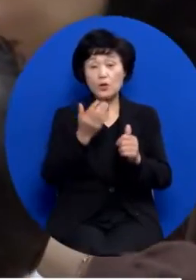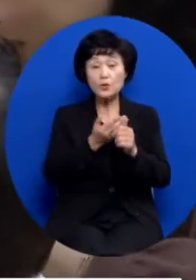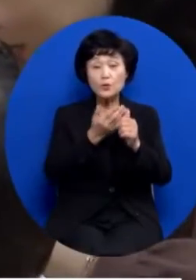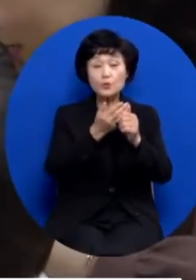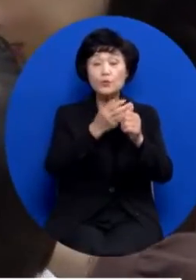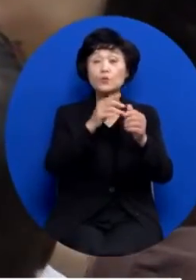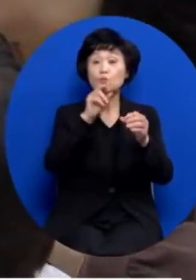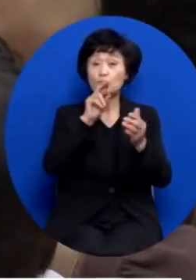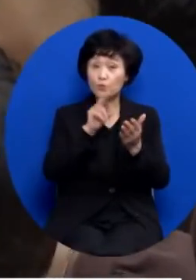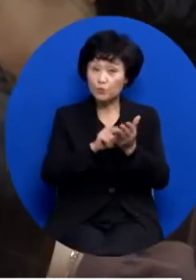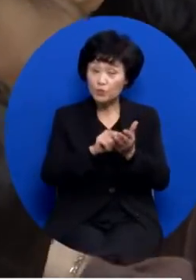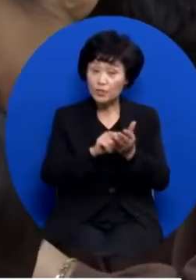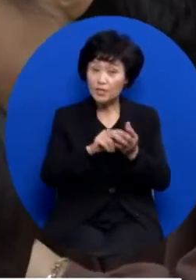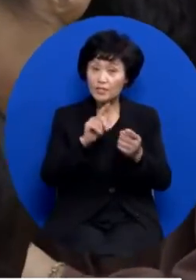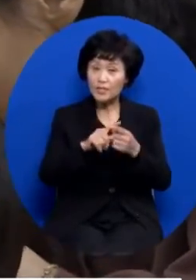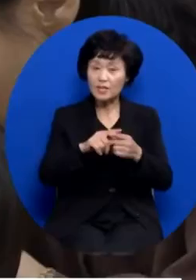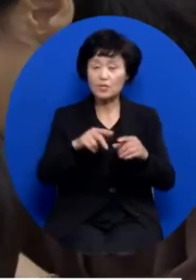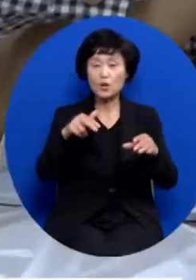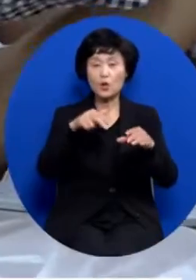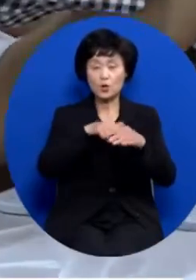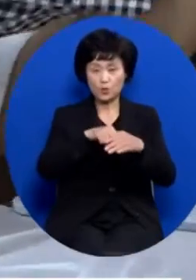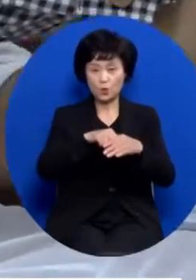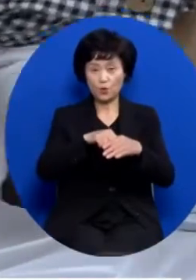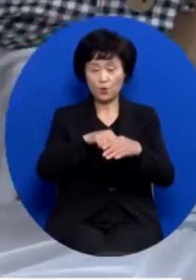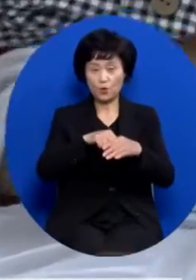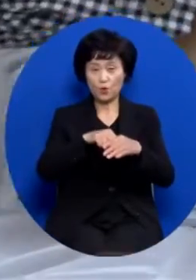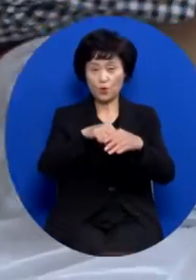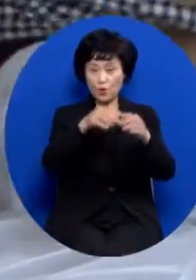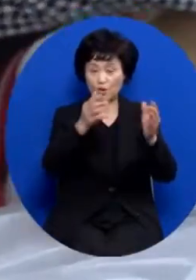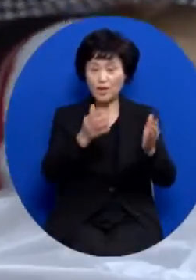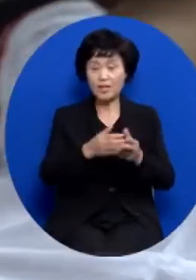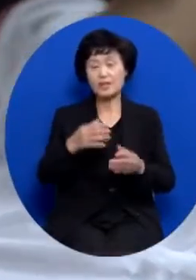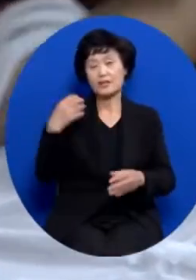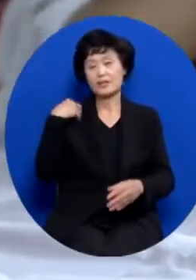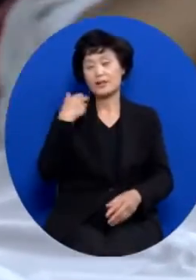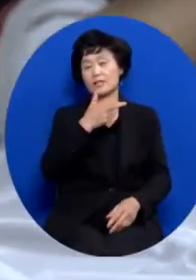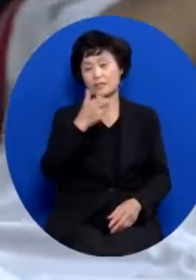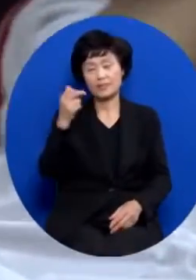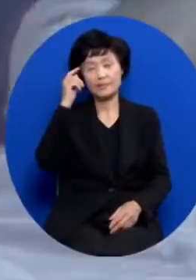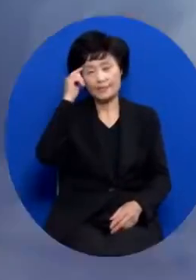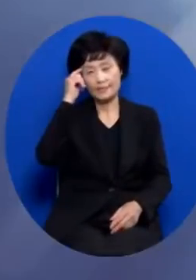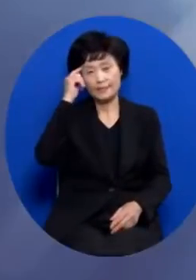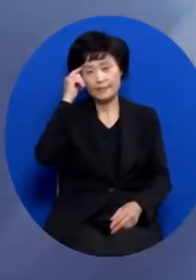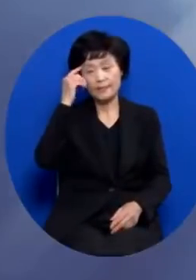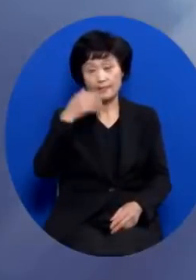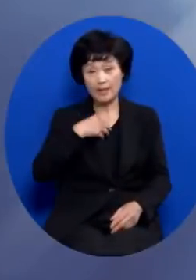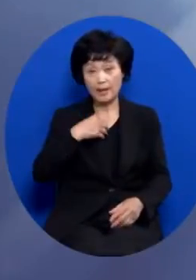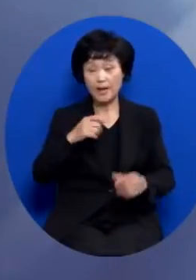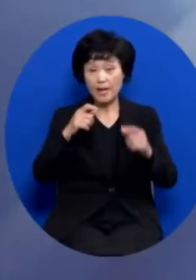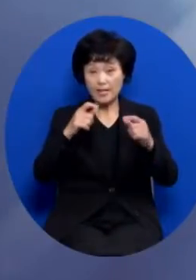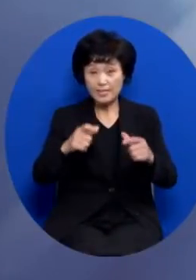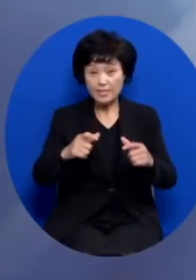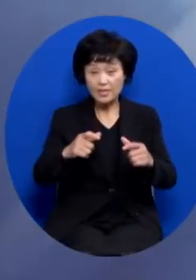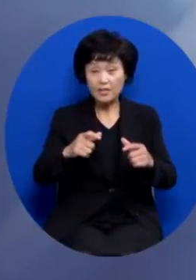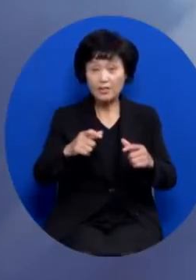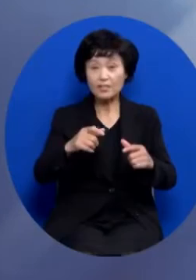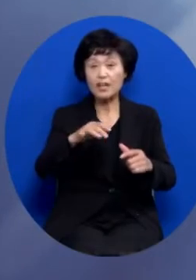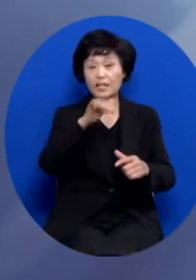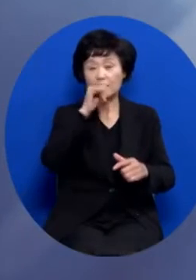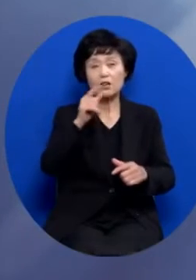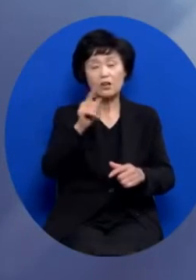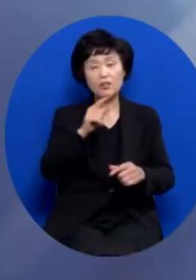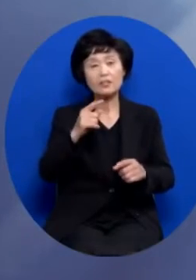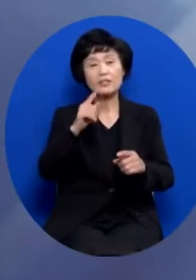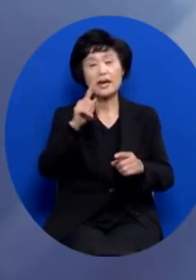저는 이 종교계 역할도 굉장히 크다고 생각합니다. 제가 그 지역구에 있던 한 교회가 신축